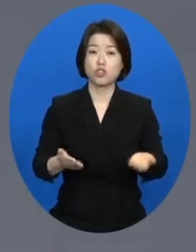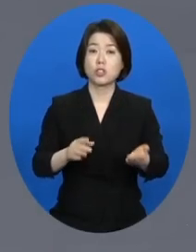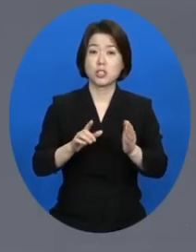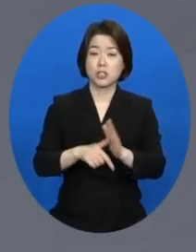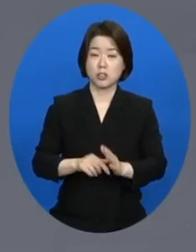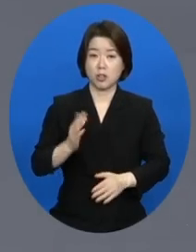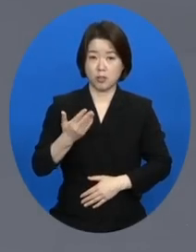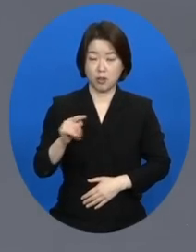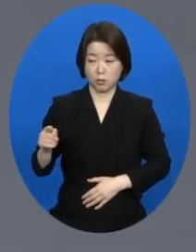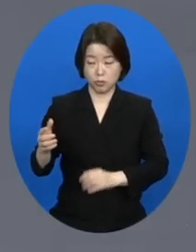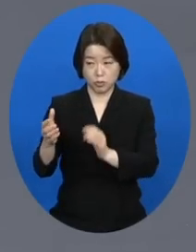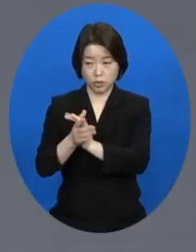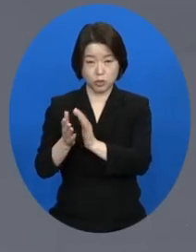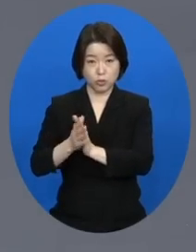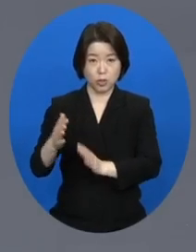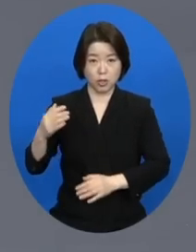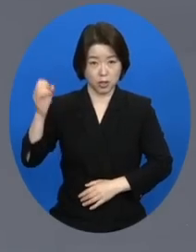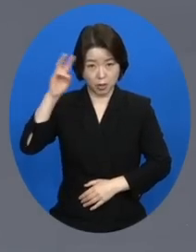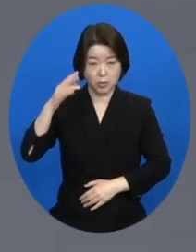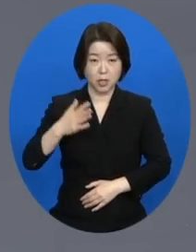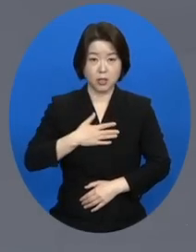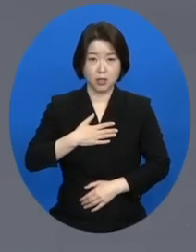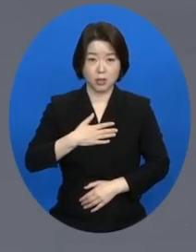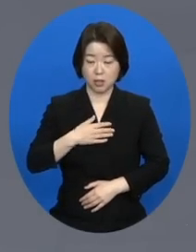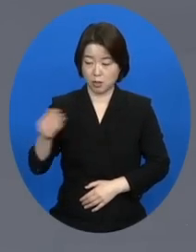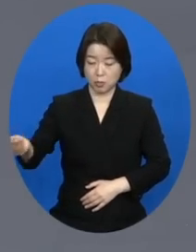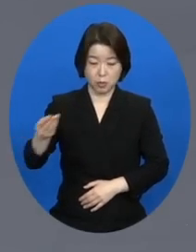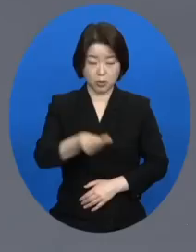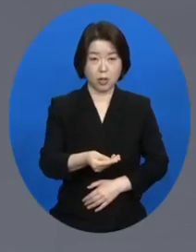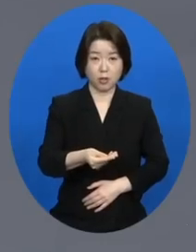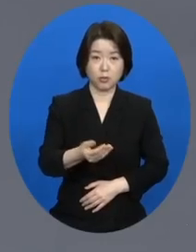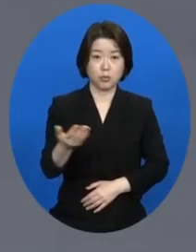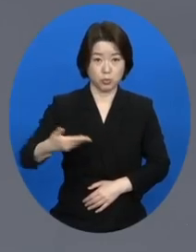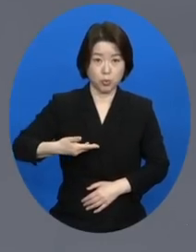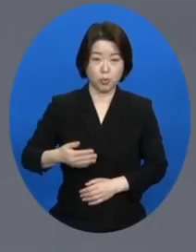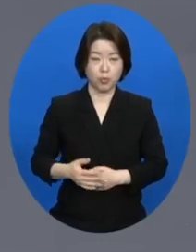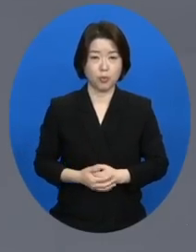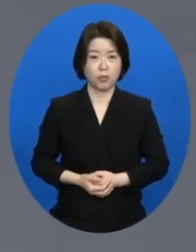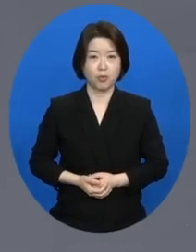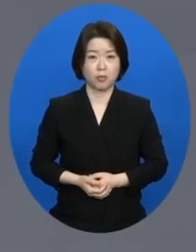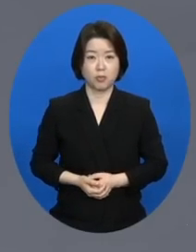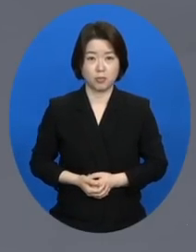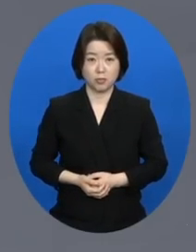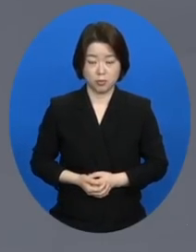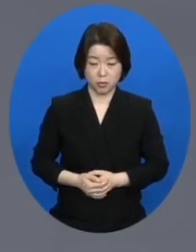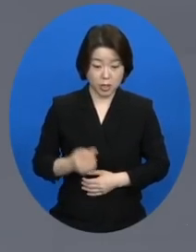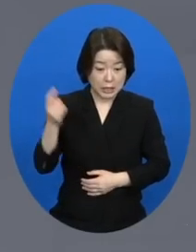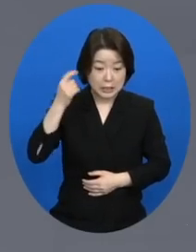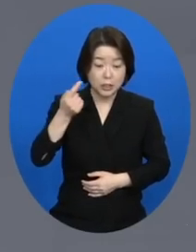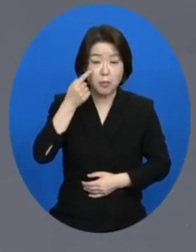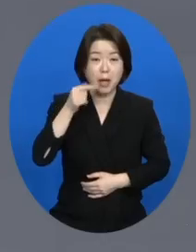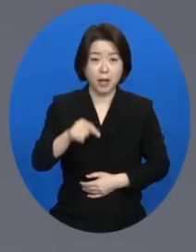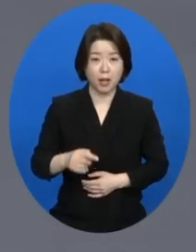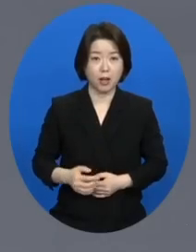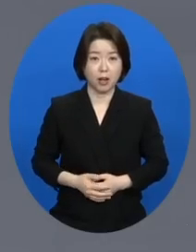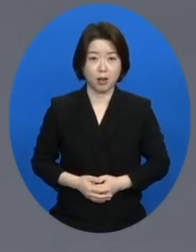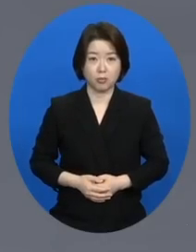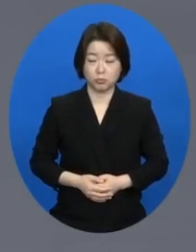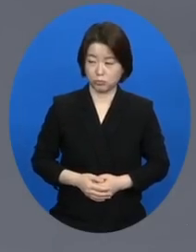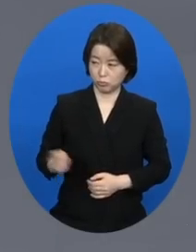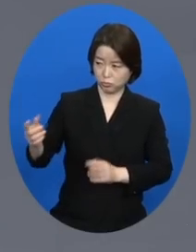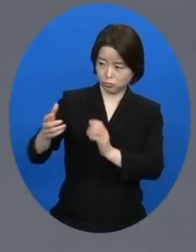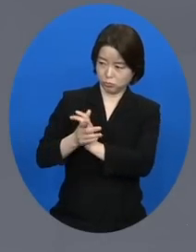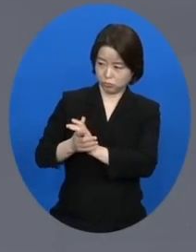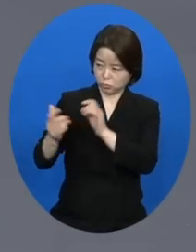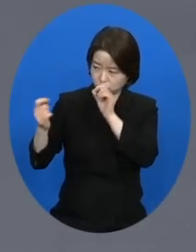되었는데 갑자기 그 친구가 저에게 테이프를 하나 싹 건네는 겁니다. 이걸 들어보라는 거예요. 근데 제가 뭐 그 친구가